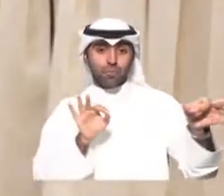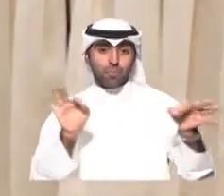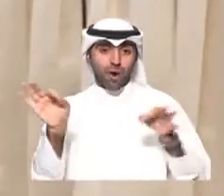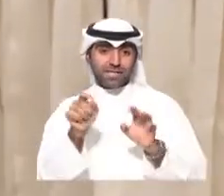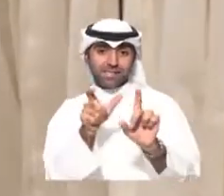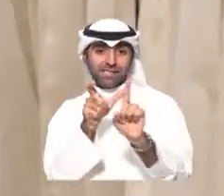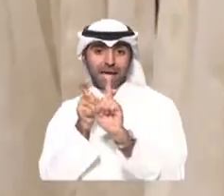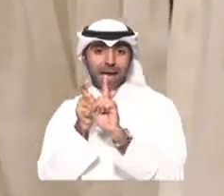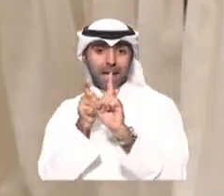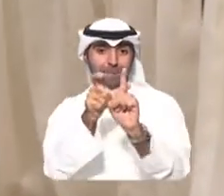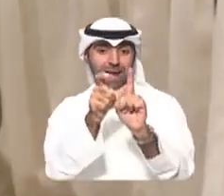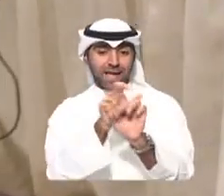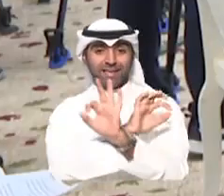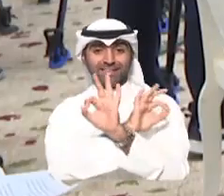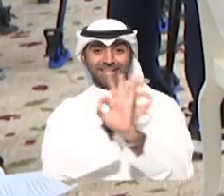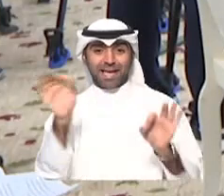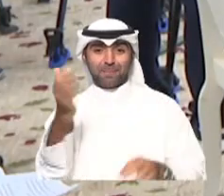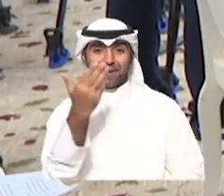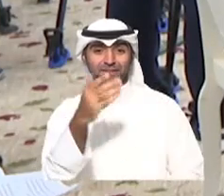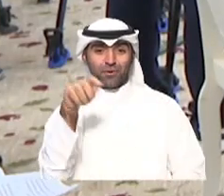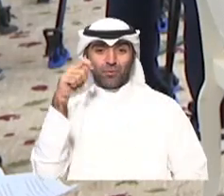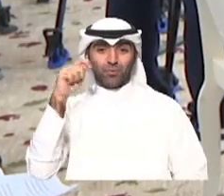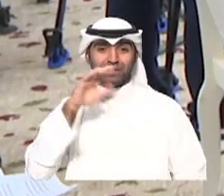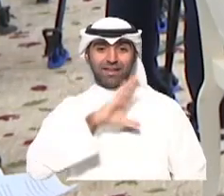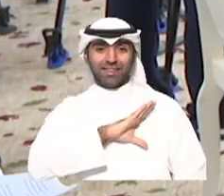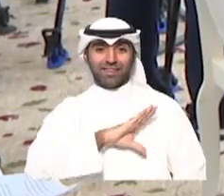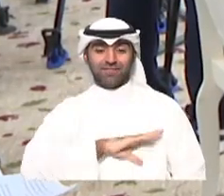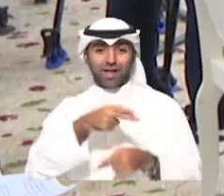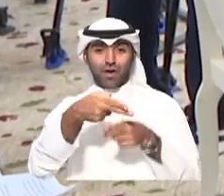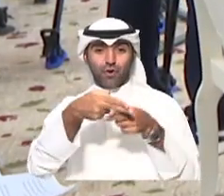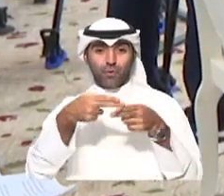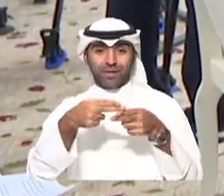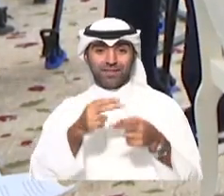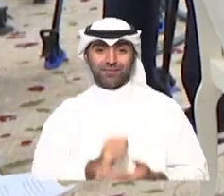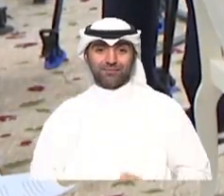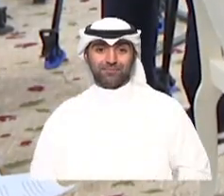2022. رائد الشمري لتلفزيون دولة الكويت.